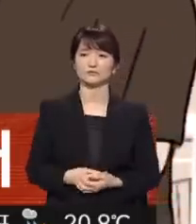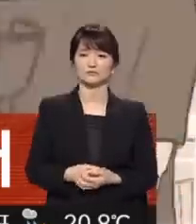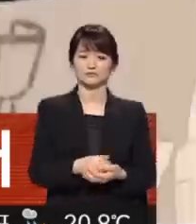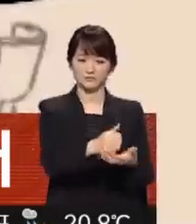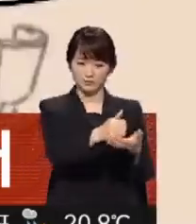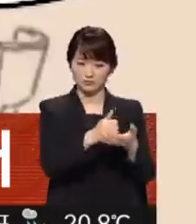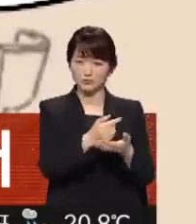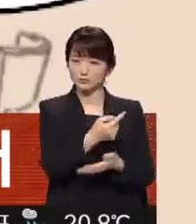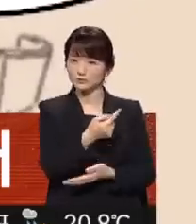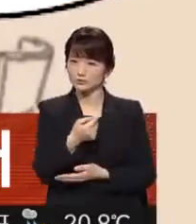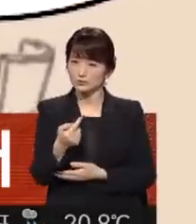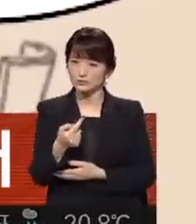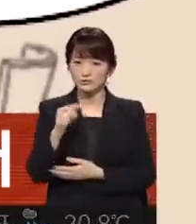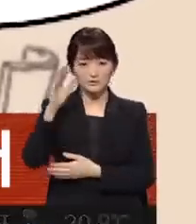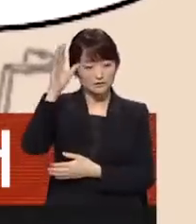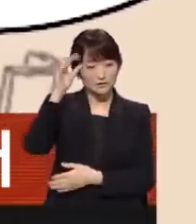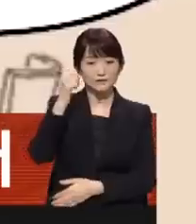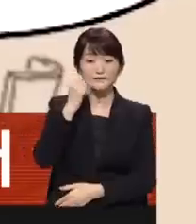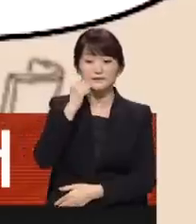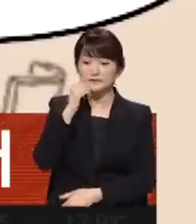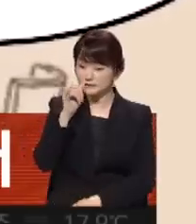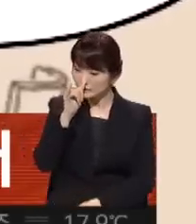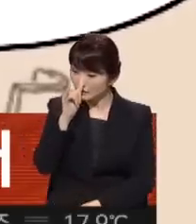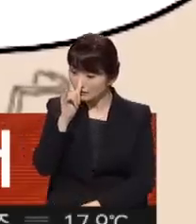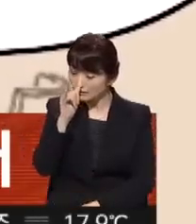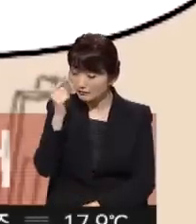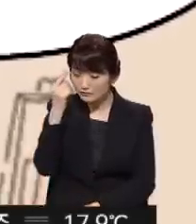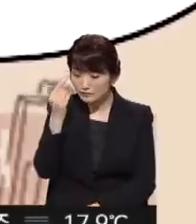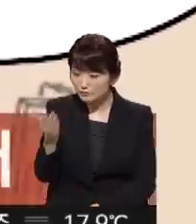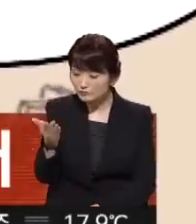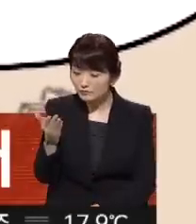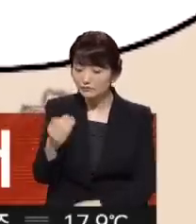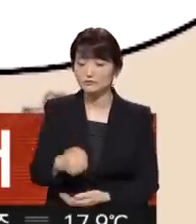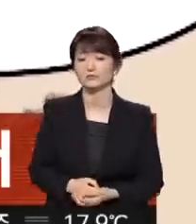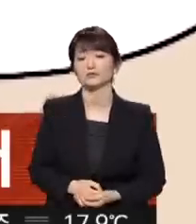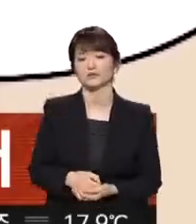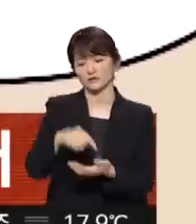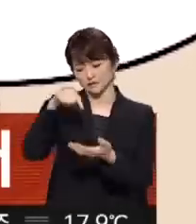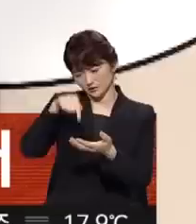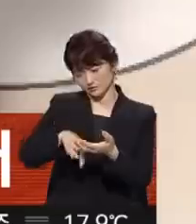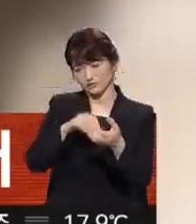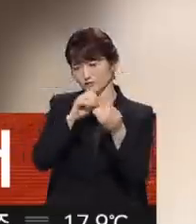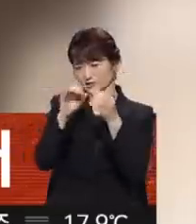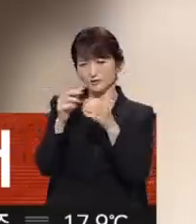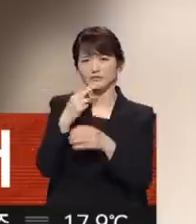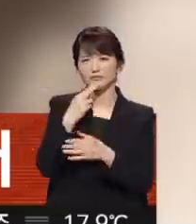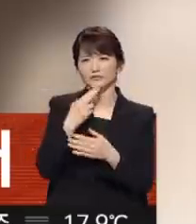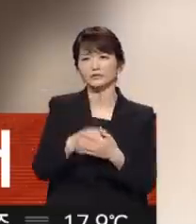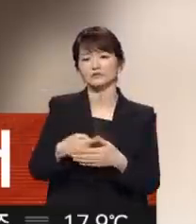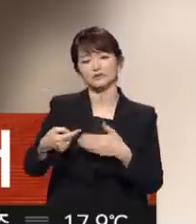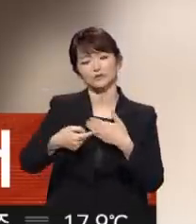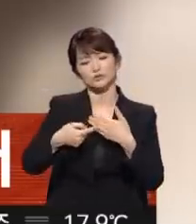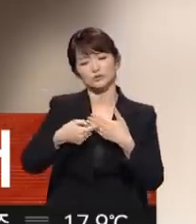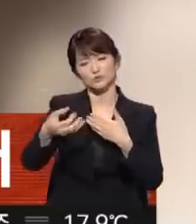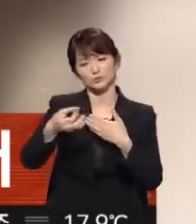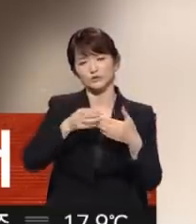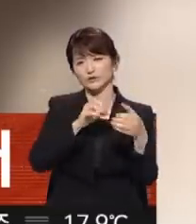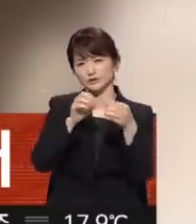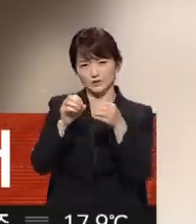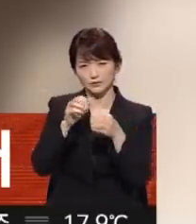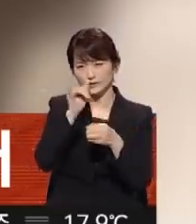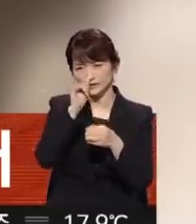손님들이 온다 하더라도 뭐 강아지 간식 있어요 이런 정도이기 때문에 깊은 대화를 하지 않기 때문에 형식적인 대화만 한 거죠. 그래서 큰